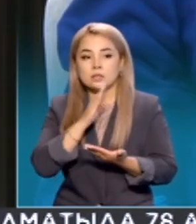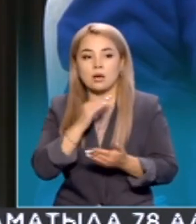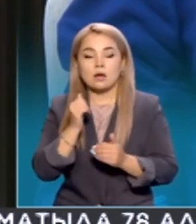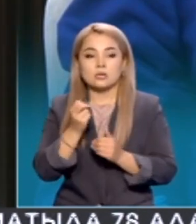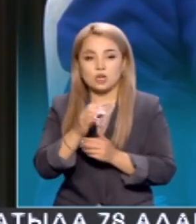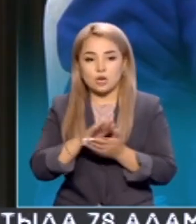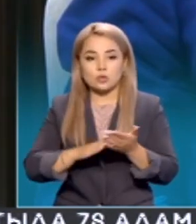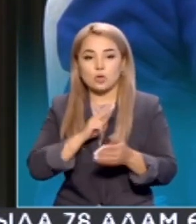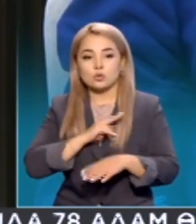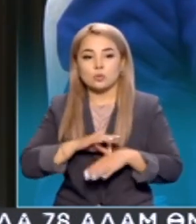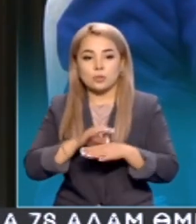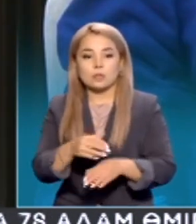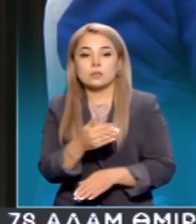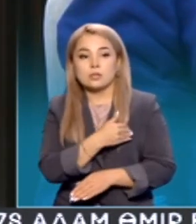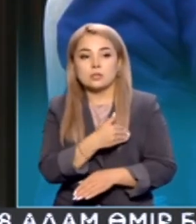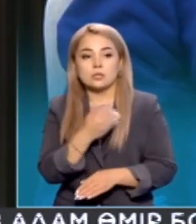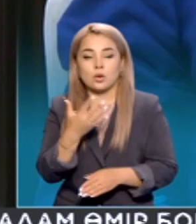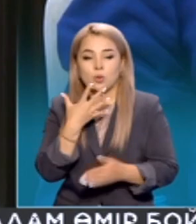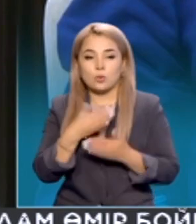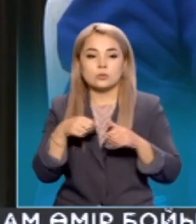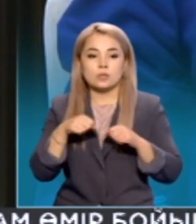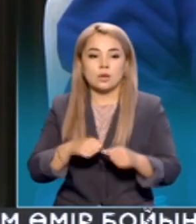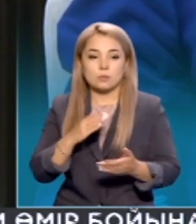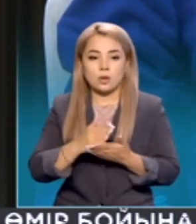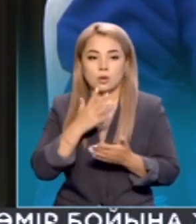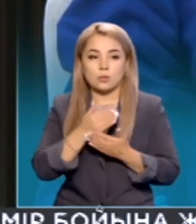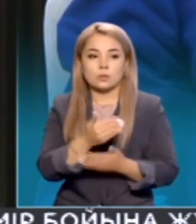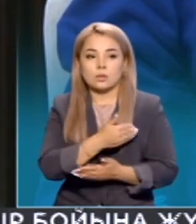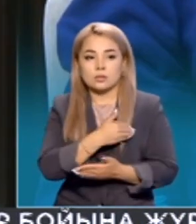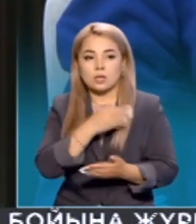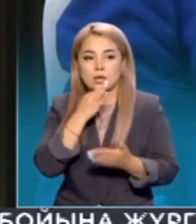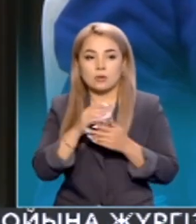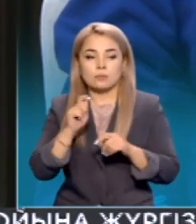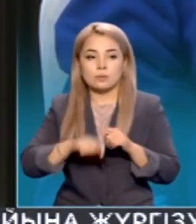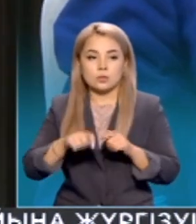әрі қарайда жұмыс істеймін десе, өз құқығы, өз еркі деп қарастыруыңызды сұраймын.